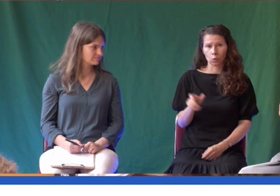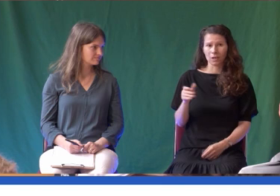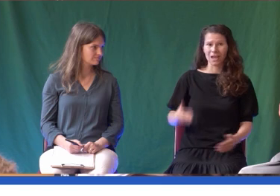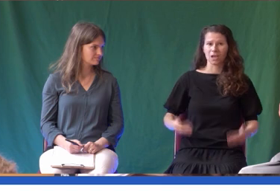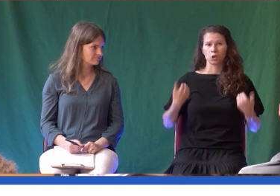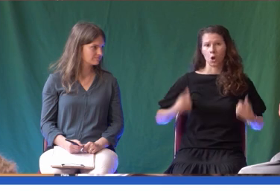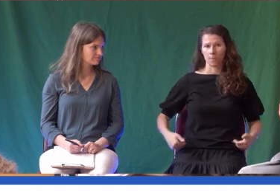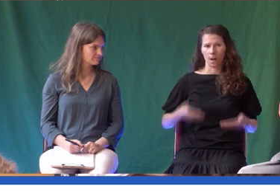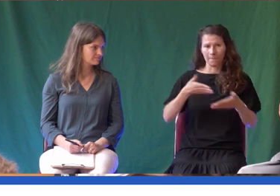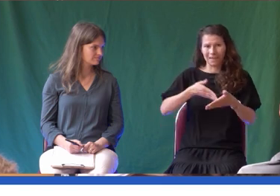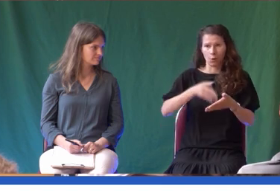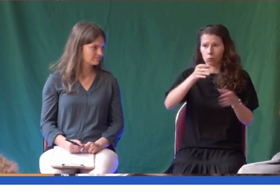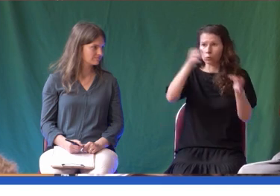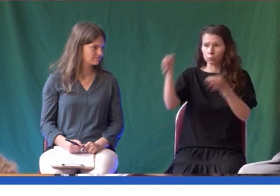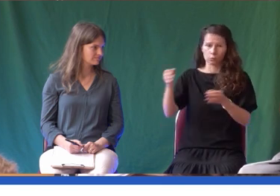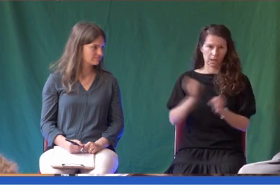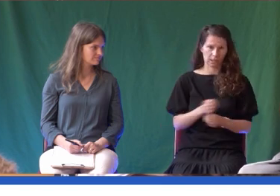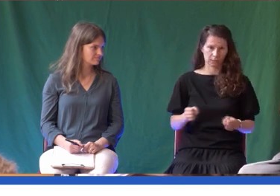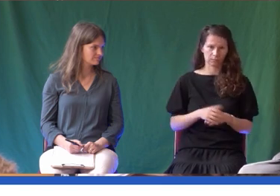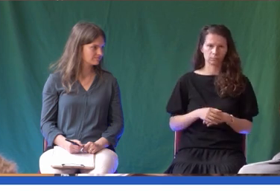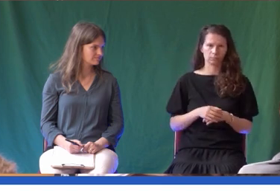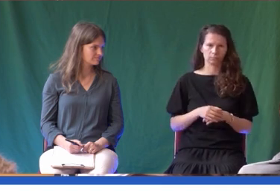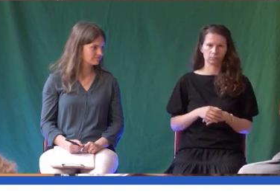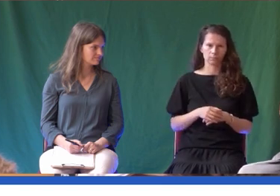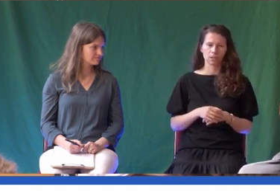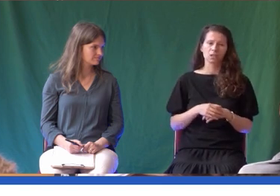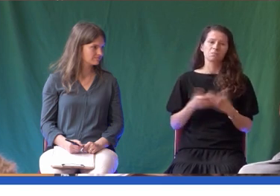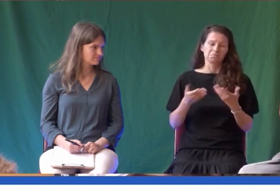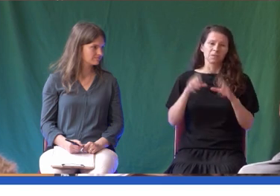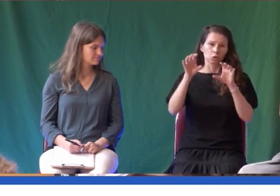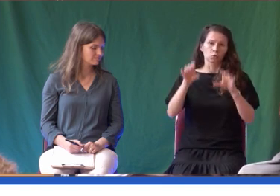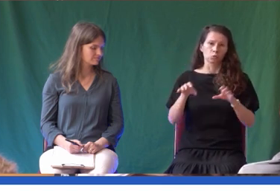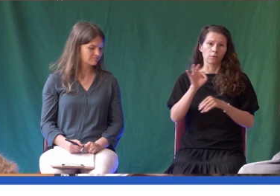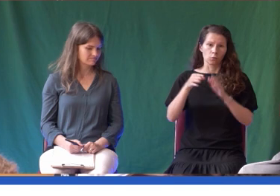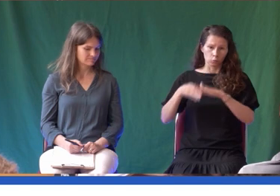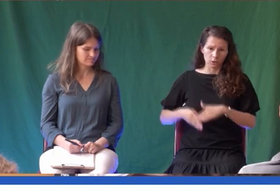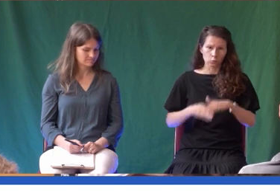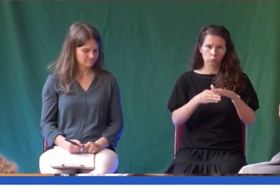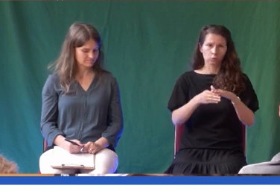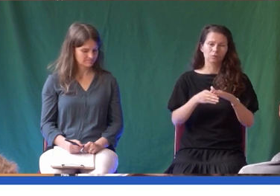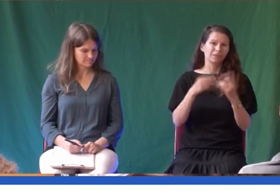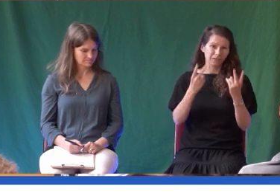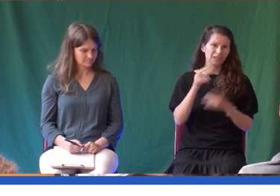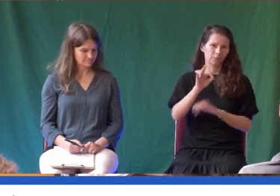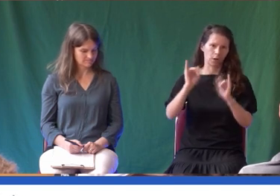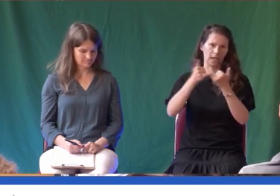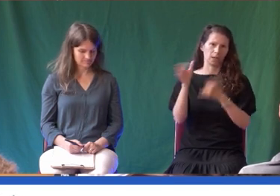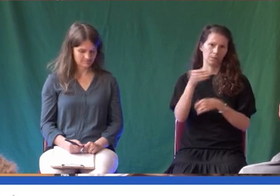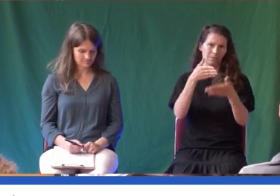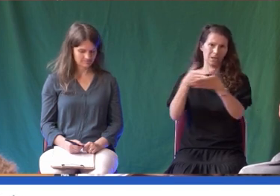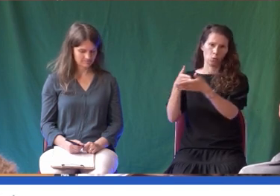die Unterstützungsstrukturen sind sehr wichtig für Eltern mit Behinderung und da gibt es noch viele